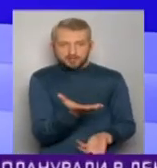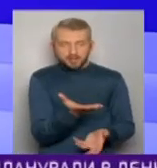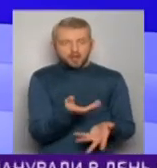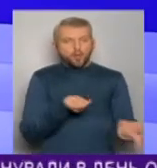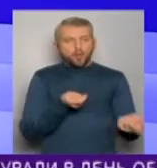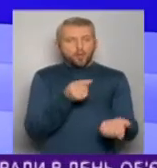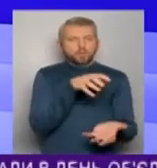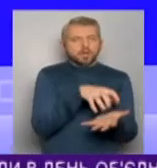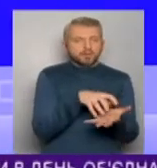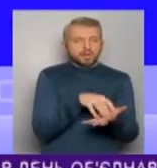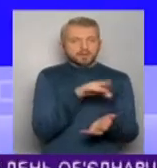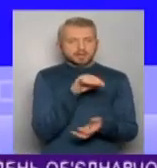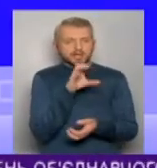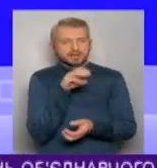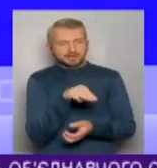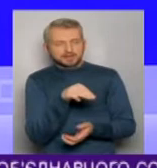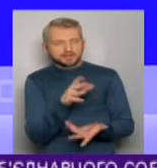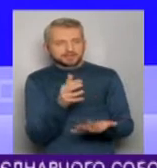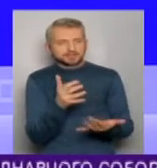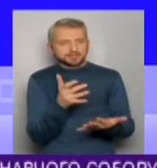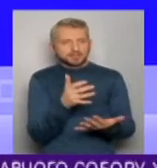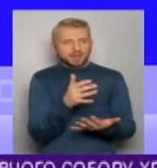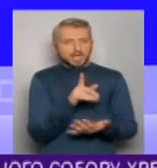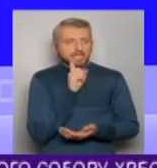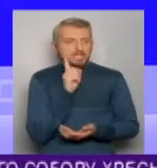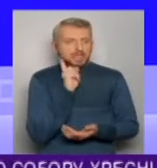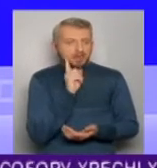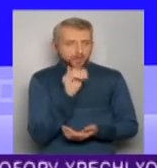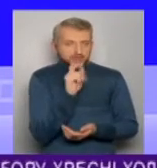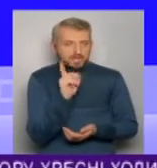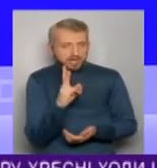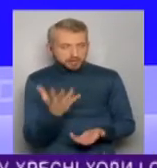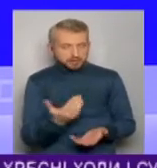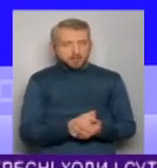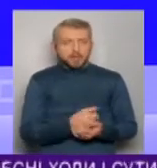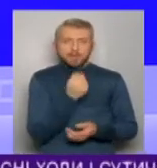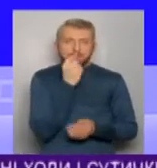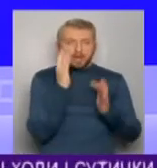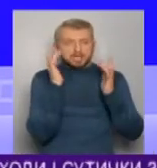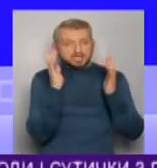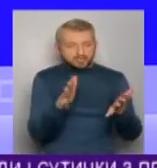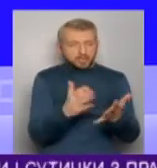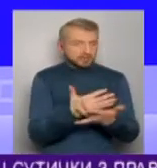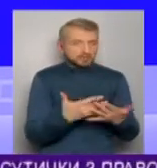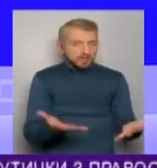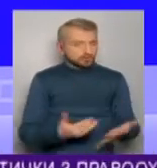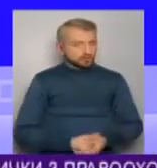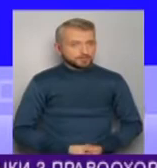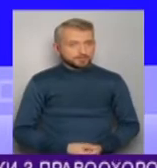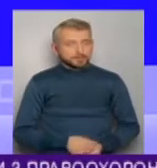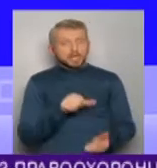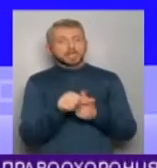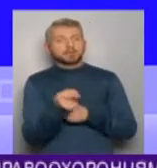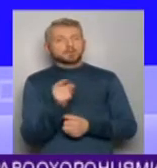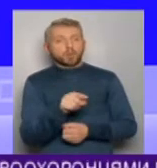управління або трести зелених насаджень, тобто парки, сквери і так далі. Тобто, крім того,